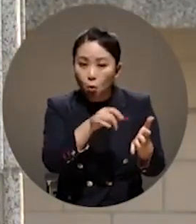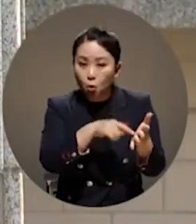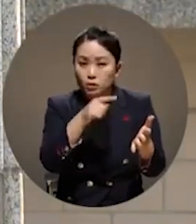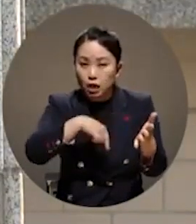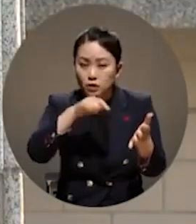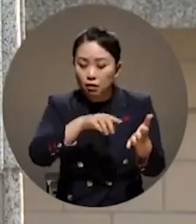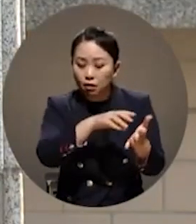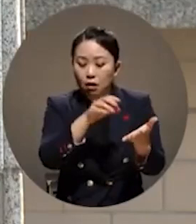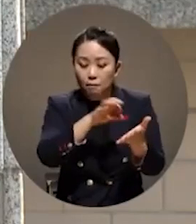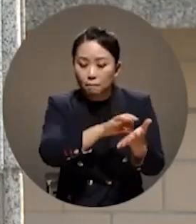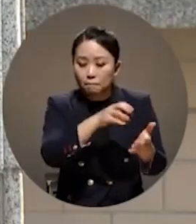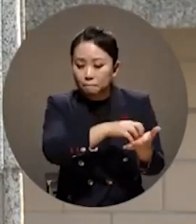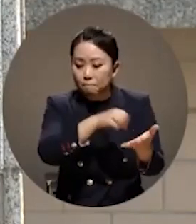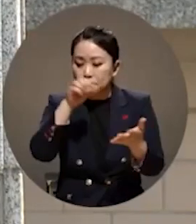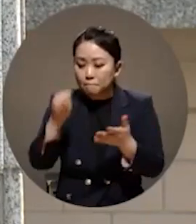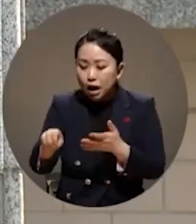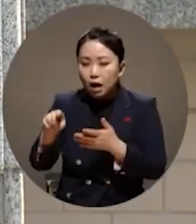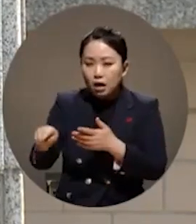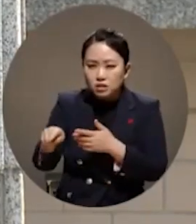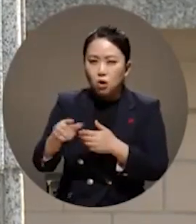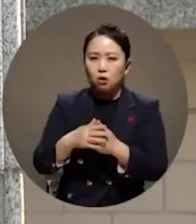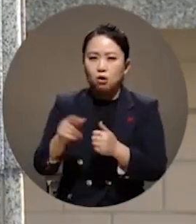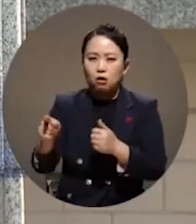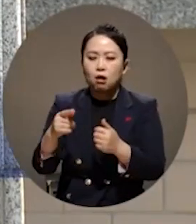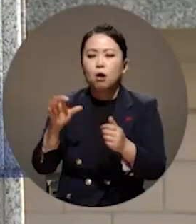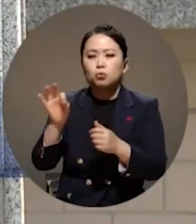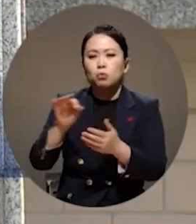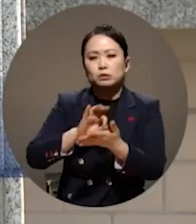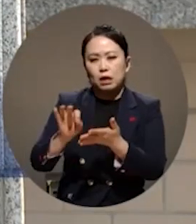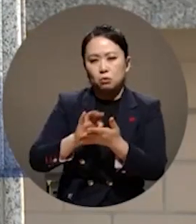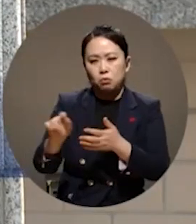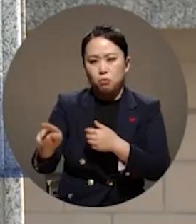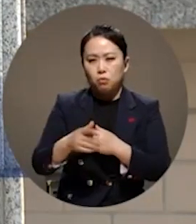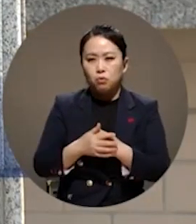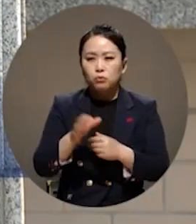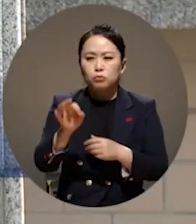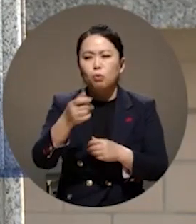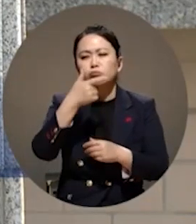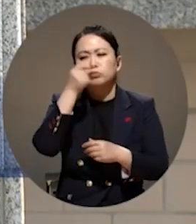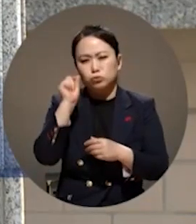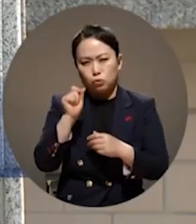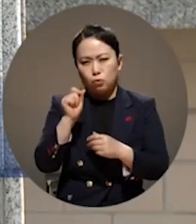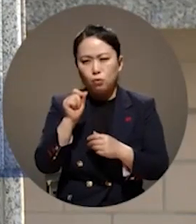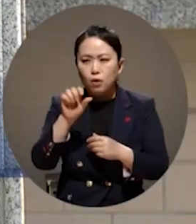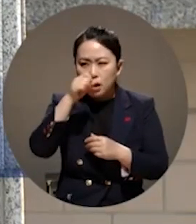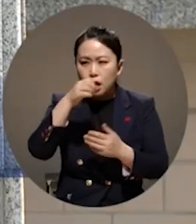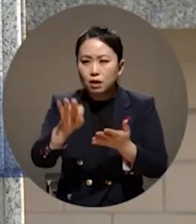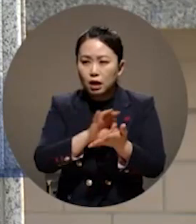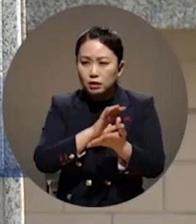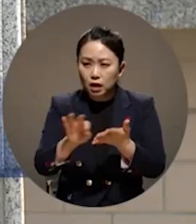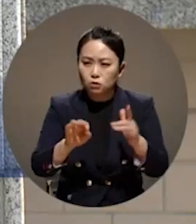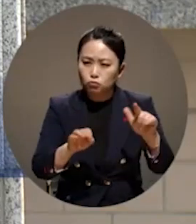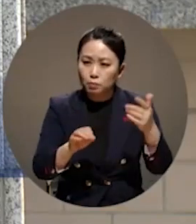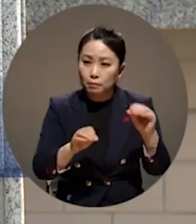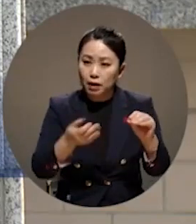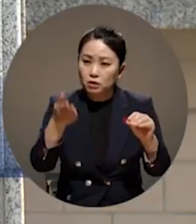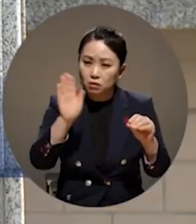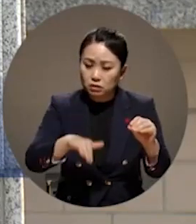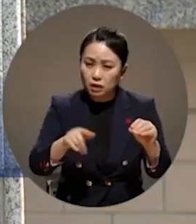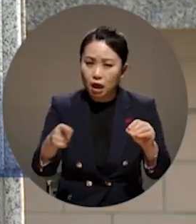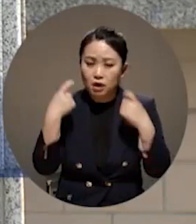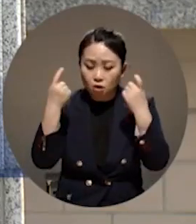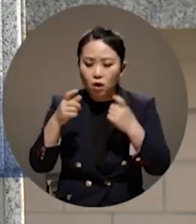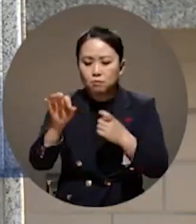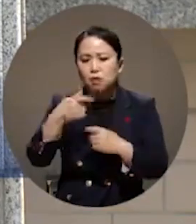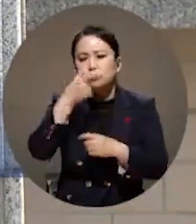공무원 여비로 썼습니다. 돈이 모자랐습니다. 실제적으로. 예산 자체가 600이었는데 여비가 부족해서